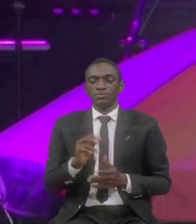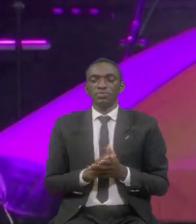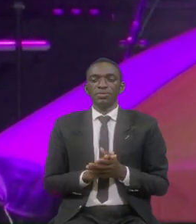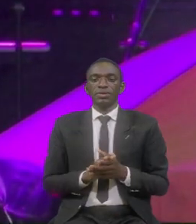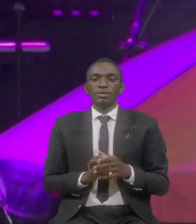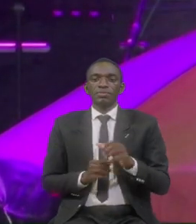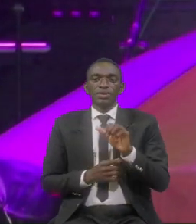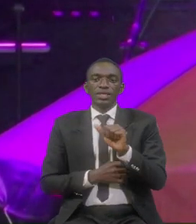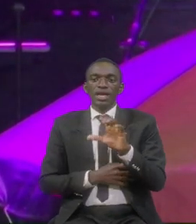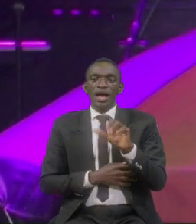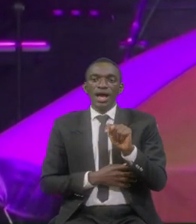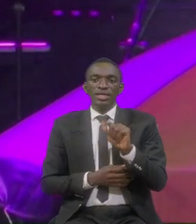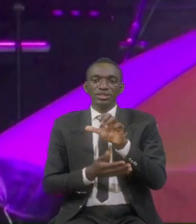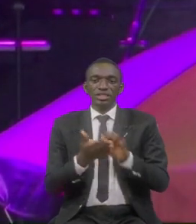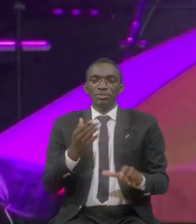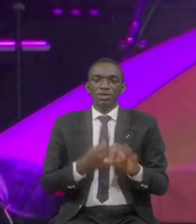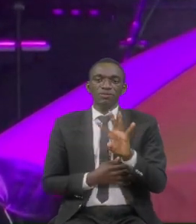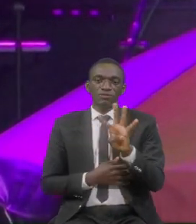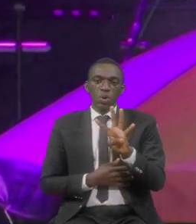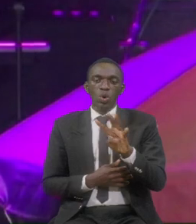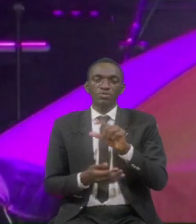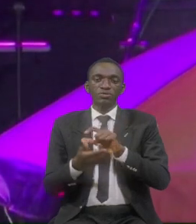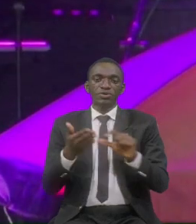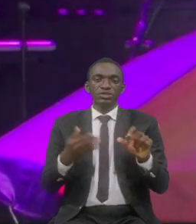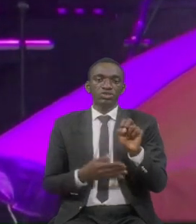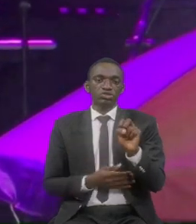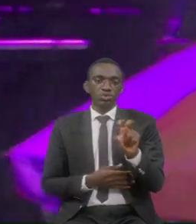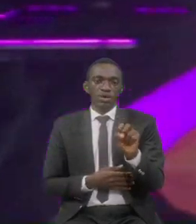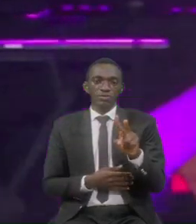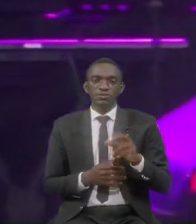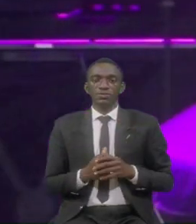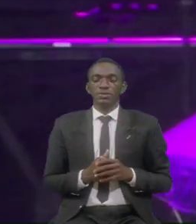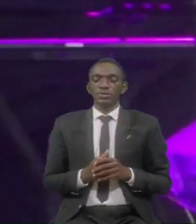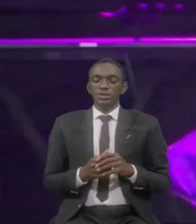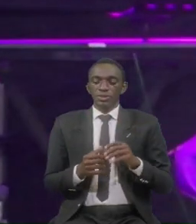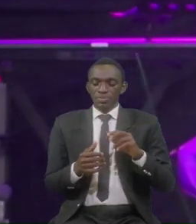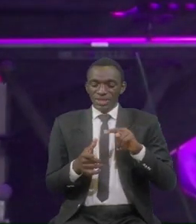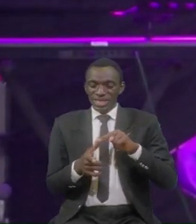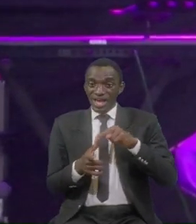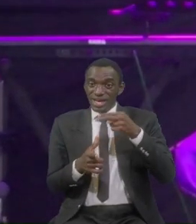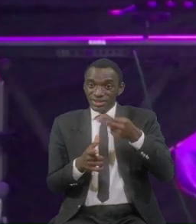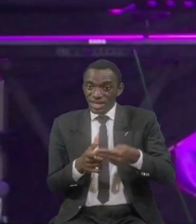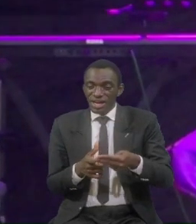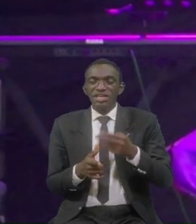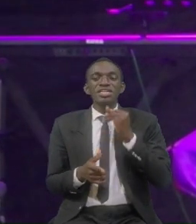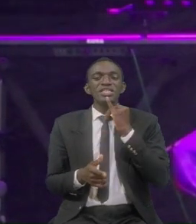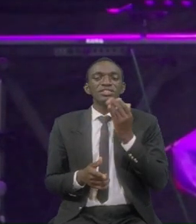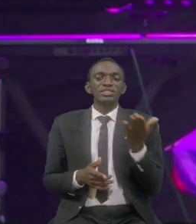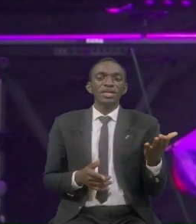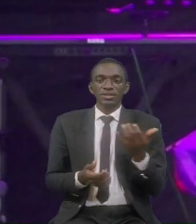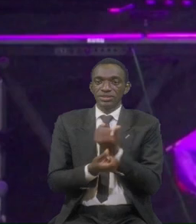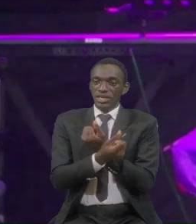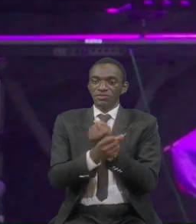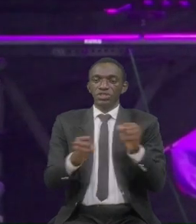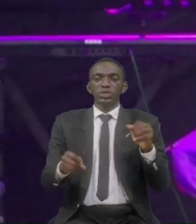4 verse 12. Buhat kapitulo 4 versikulo 12. Neither is there salvation in any other.